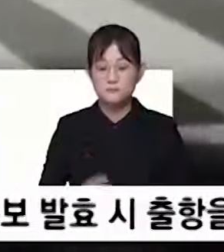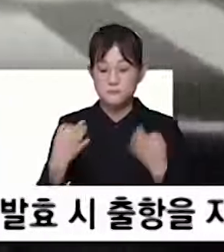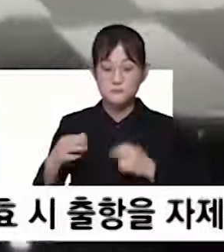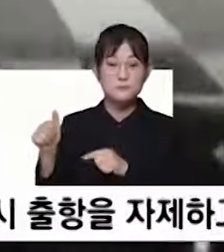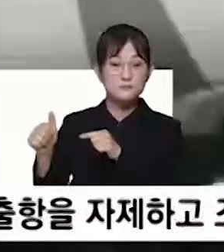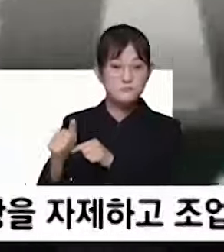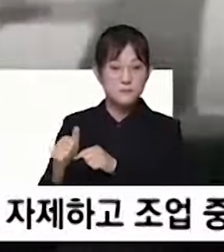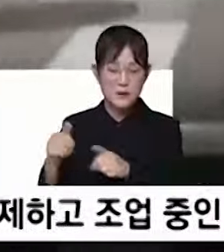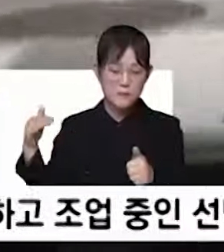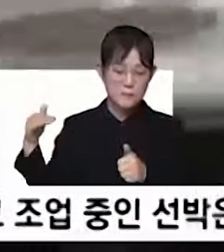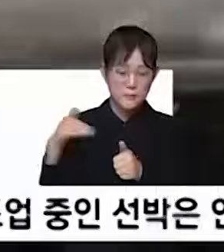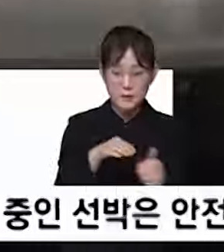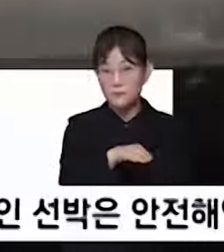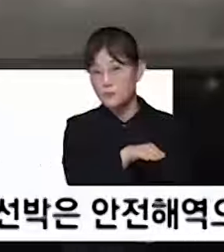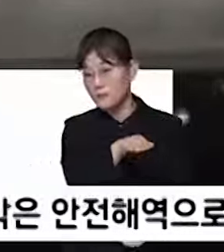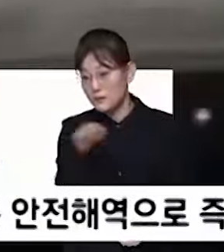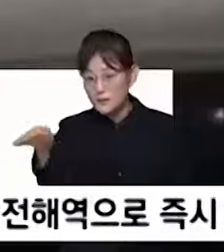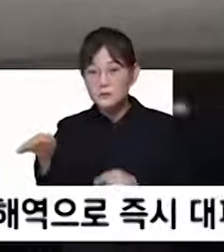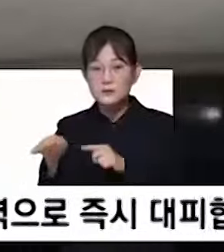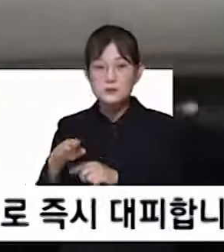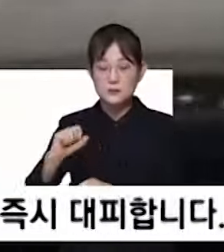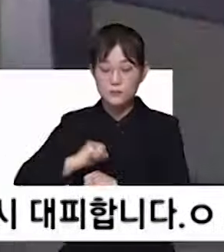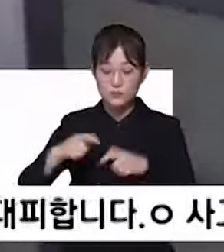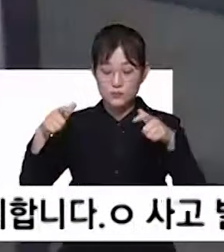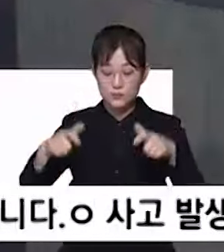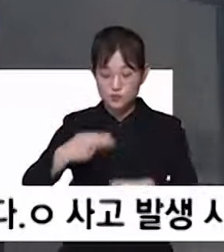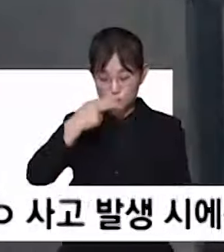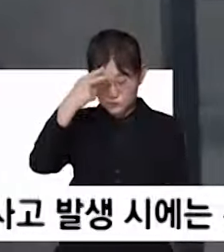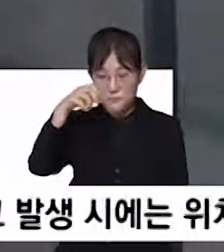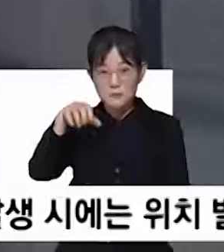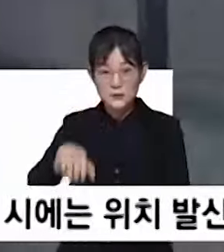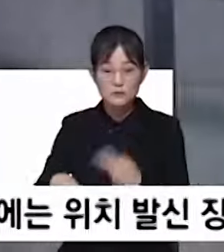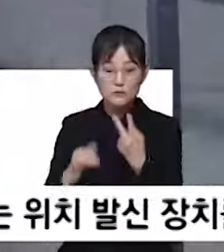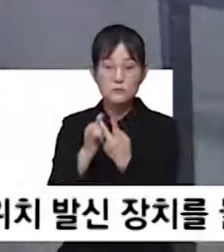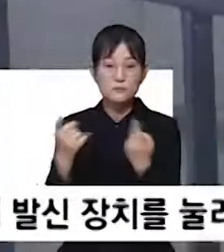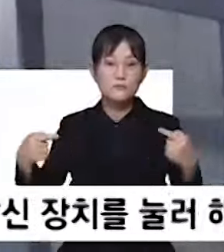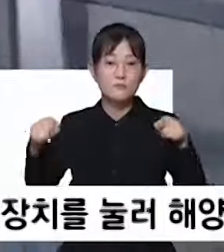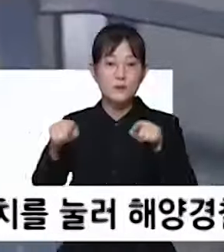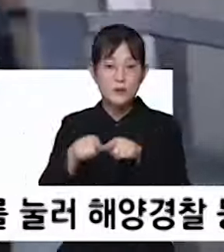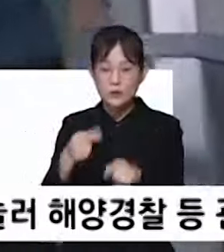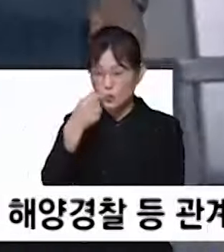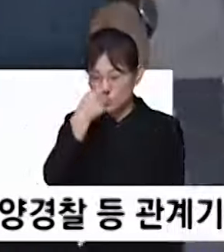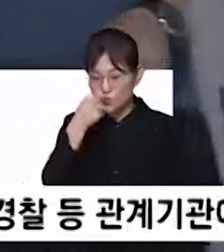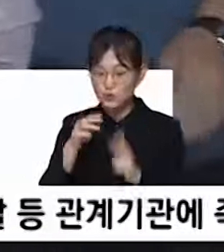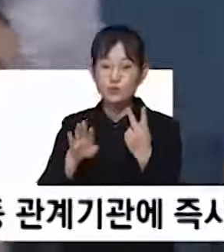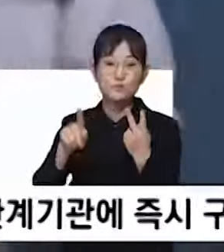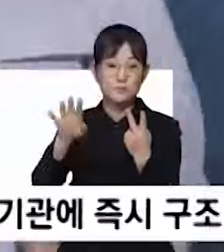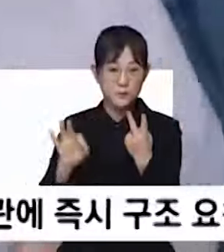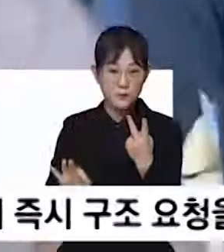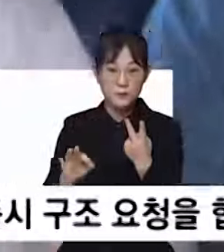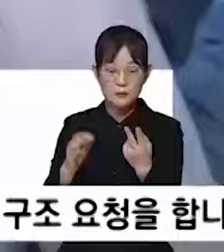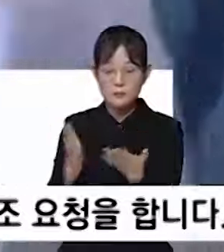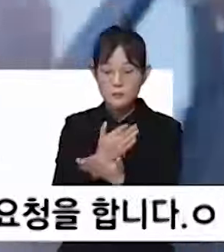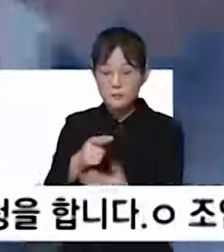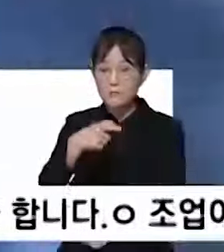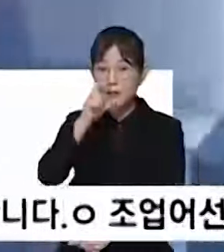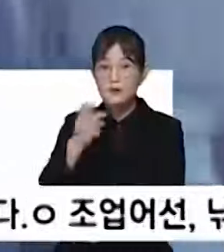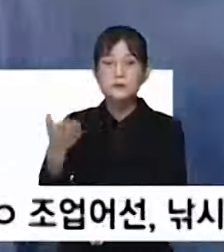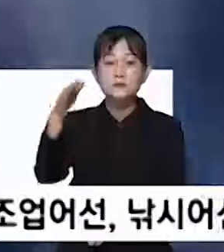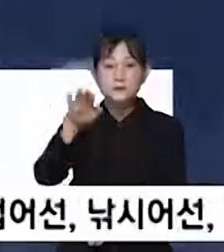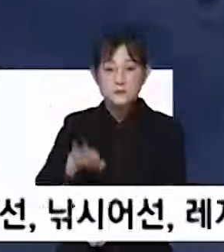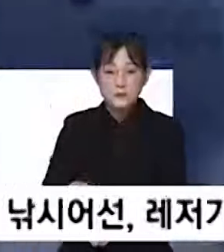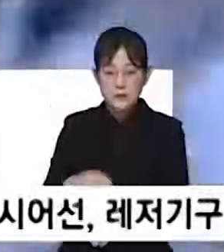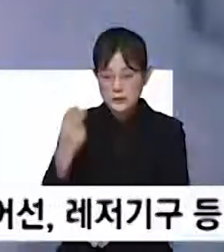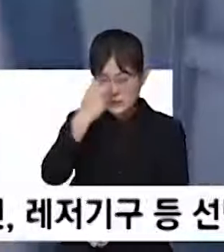씨는 뺑소니 직전 광주 상무지구의 한 술집에서 일행 두 명과 함께 소주 두 병을 나눠 마셨지만 단속 기준인